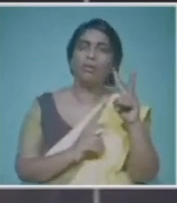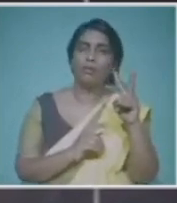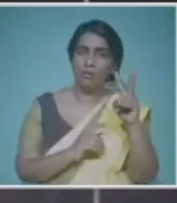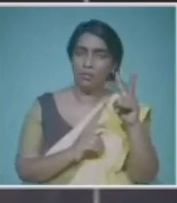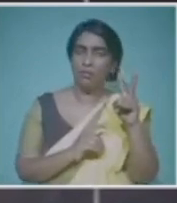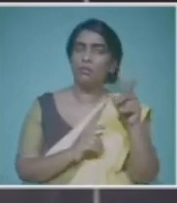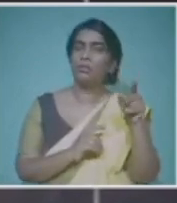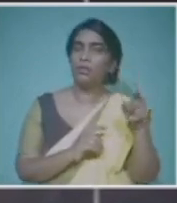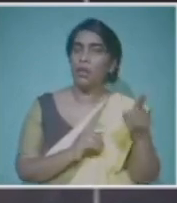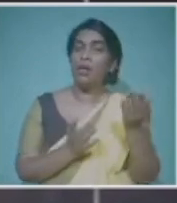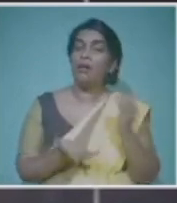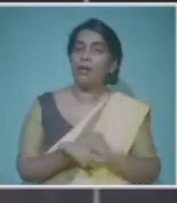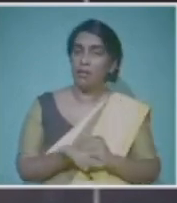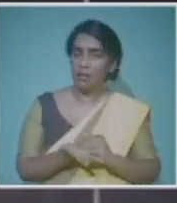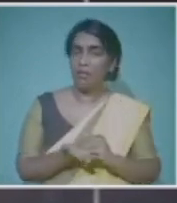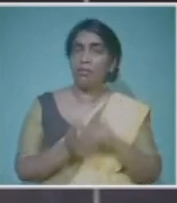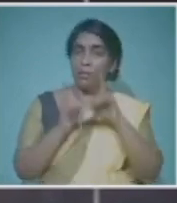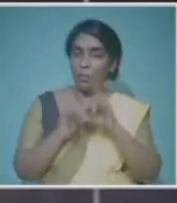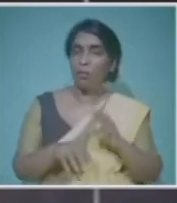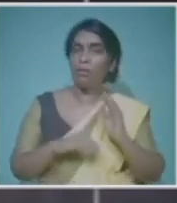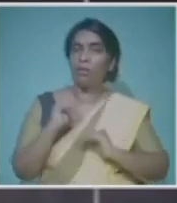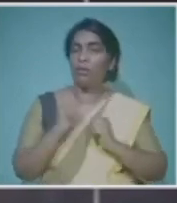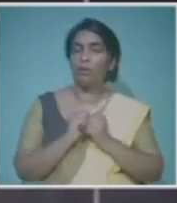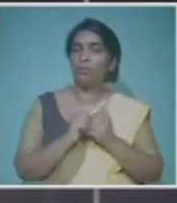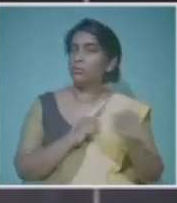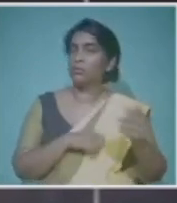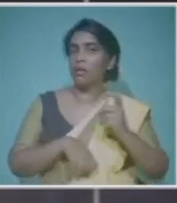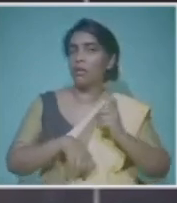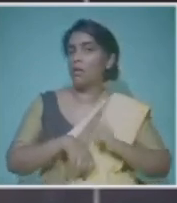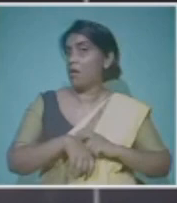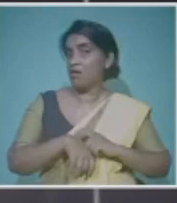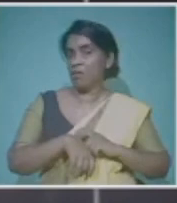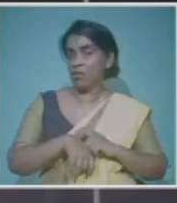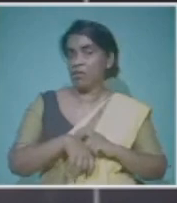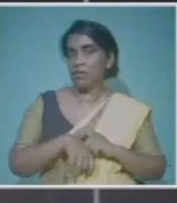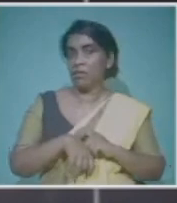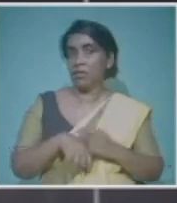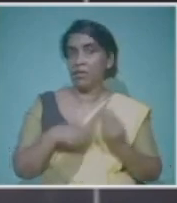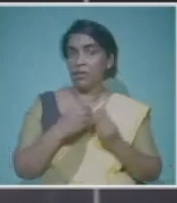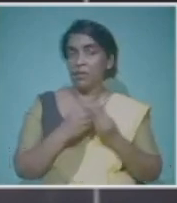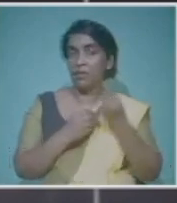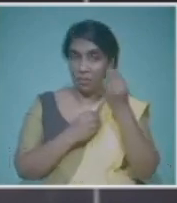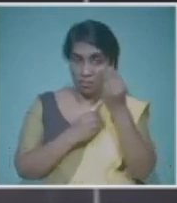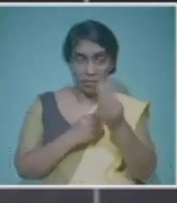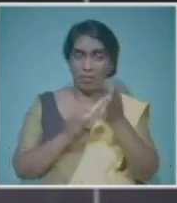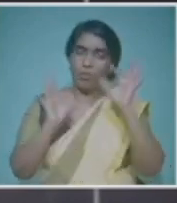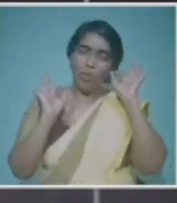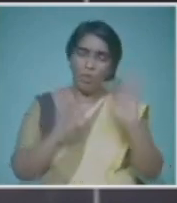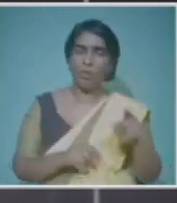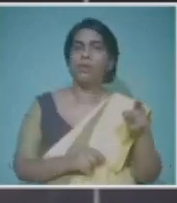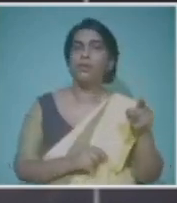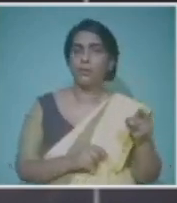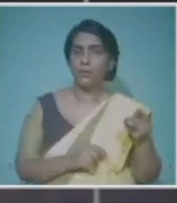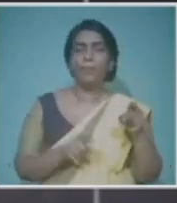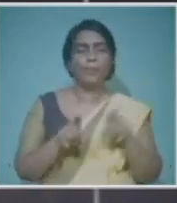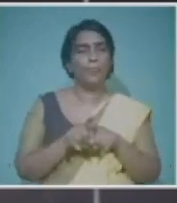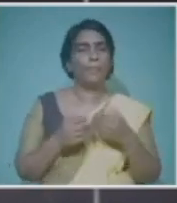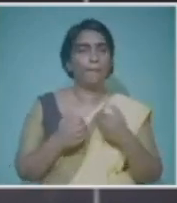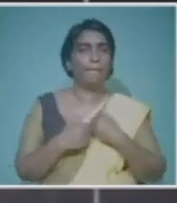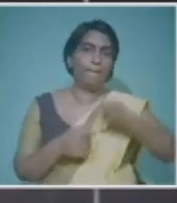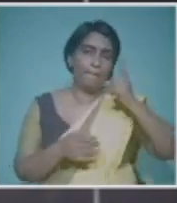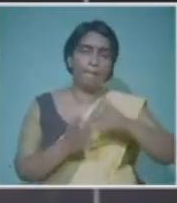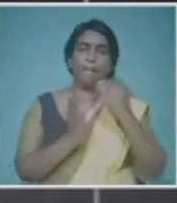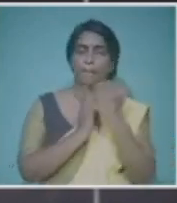වශයෙන්ට නැවත මෙවැනි කාර්යයක් කරන්න අවස්ථාවක් ඉඩ ලැබිය යුතු නෑ කියන එක. මේක අපේ